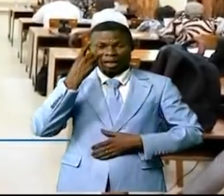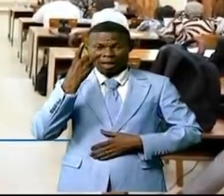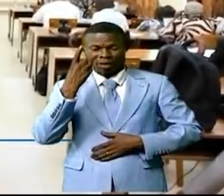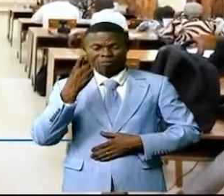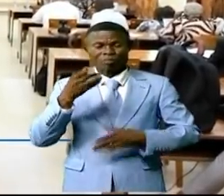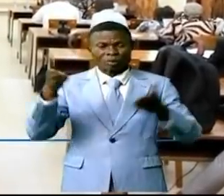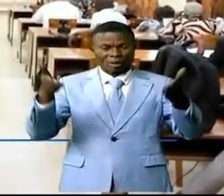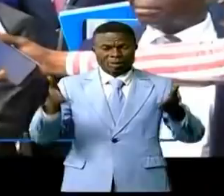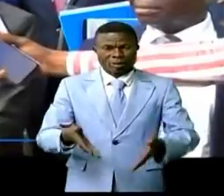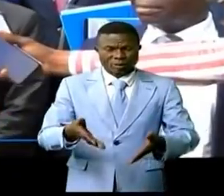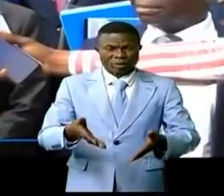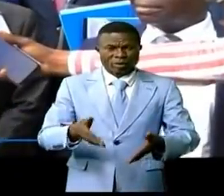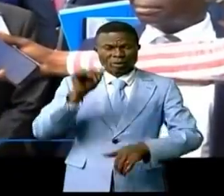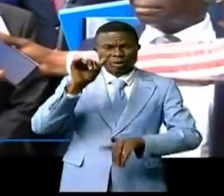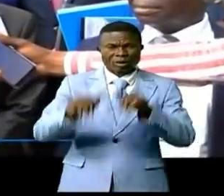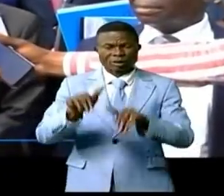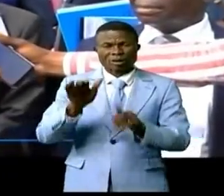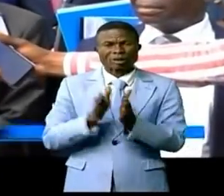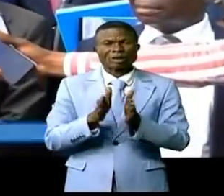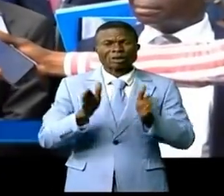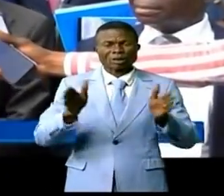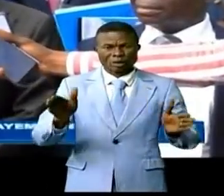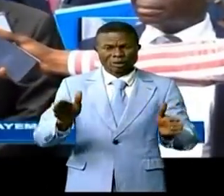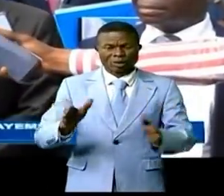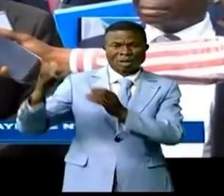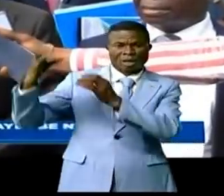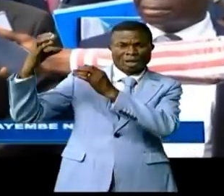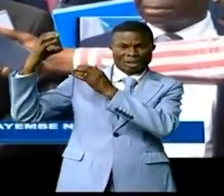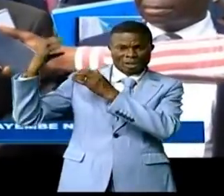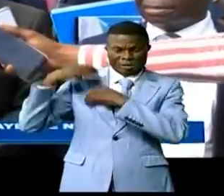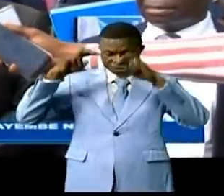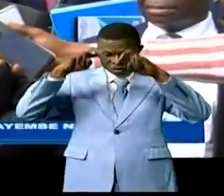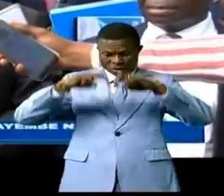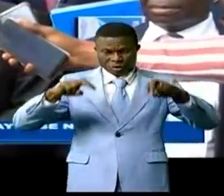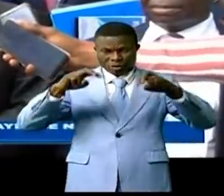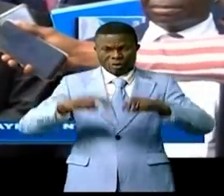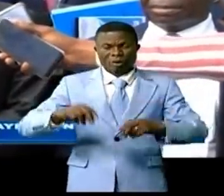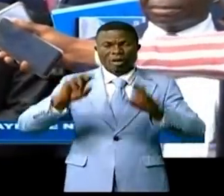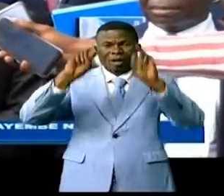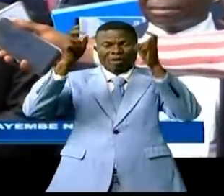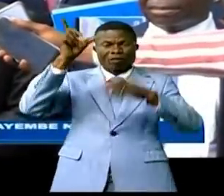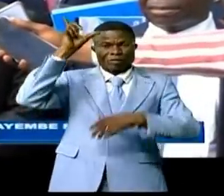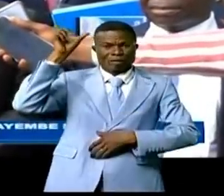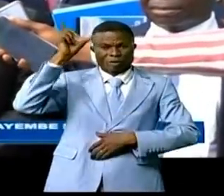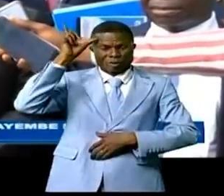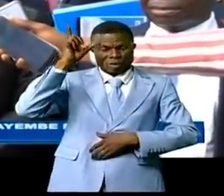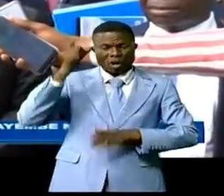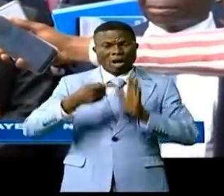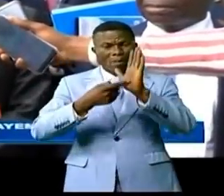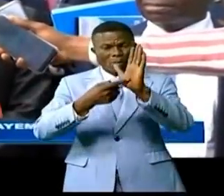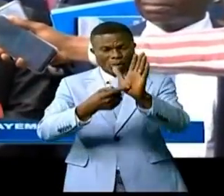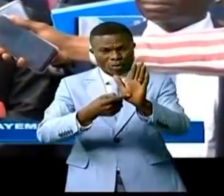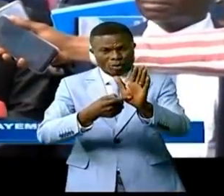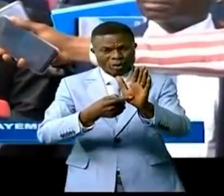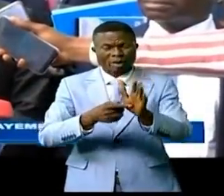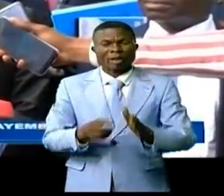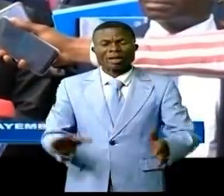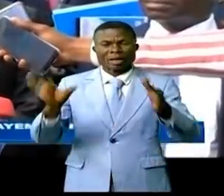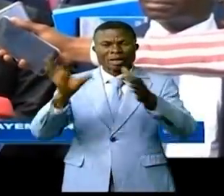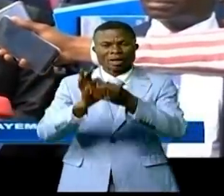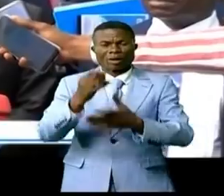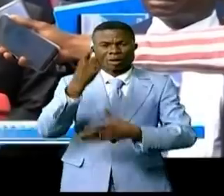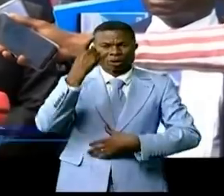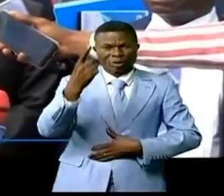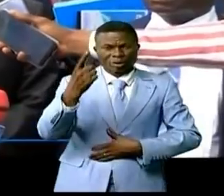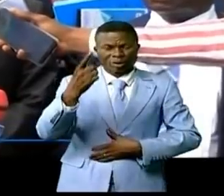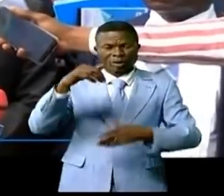présence du secrétaire général en charge de la recherche de Lubumbashi consacre vraiment l'unité dans